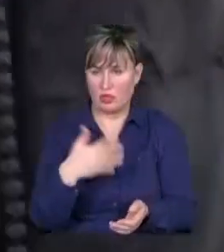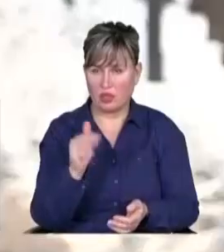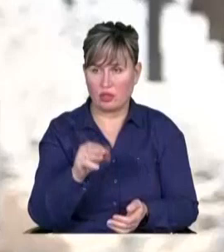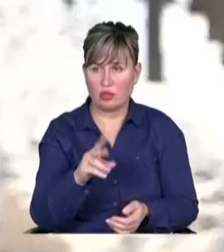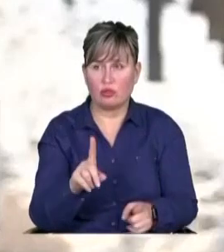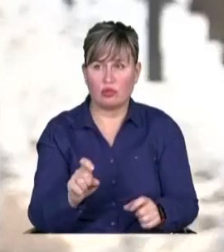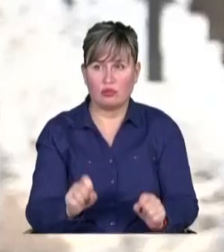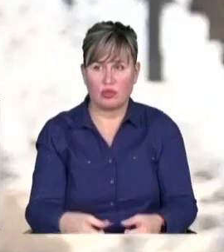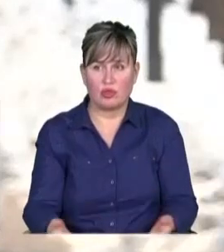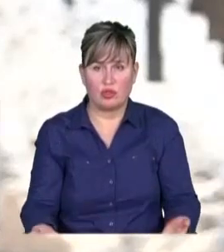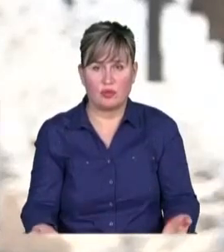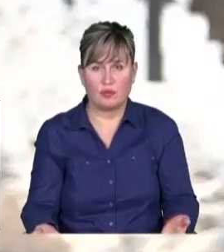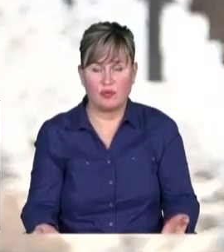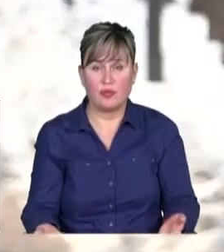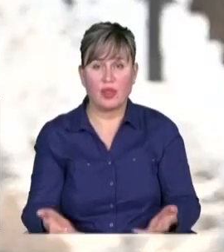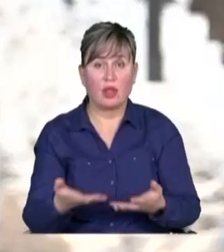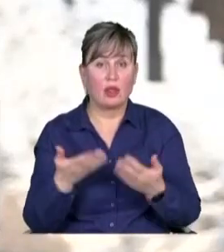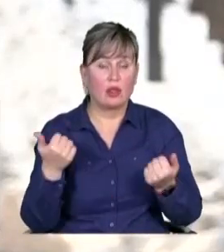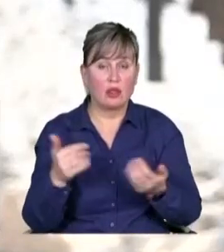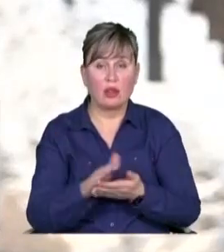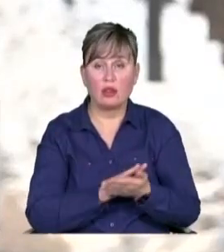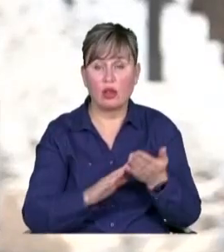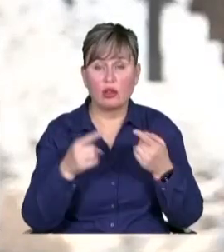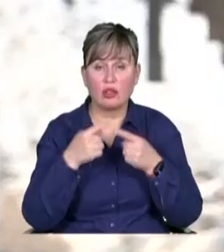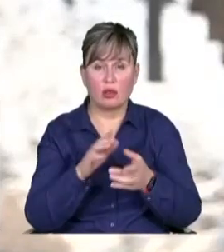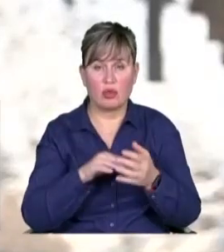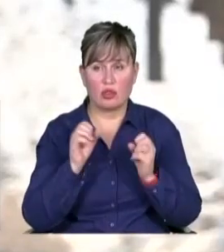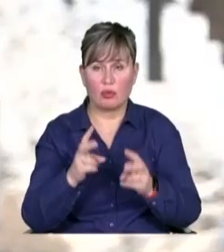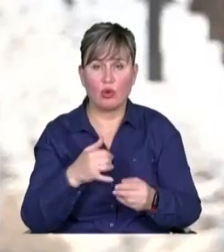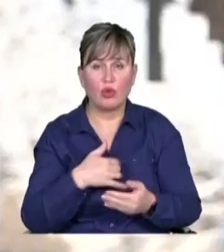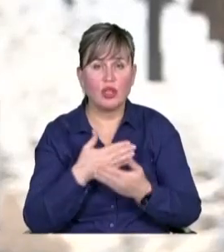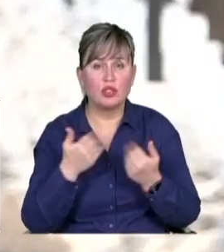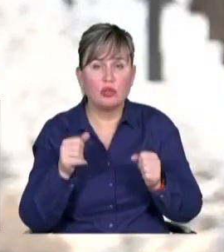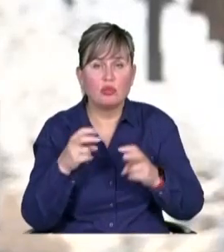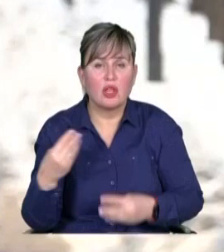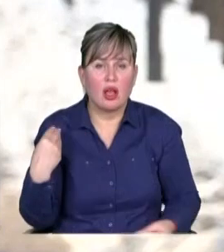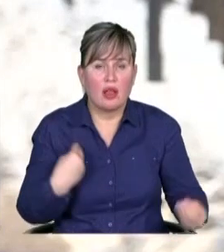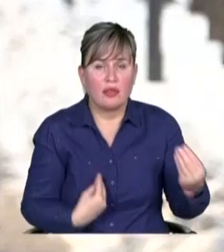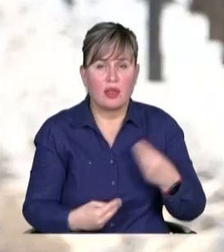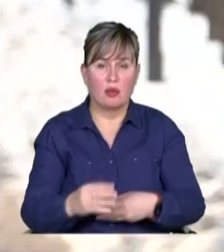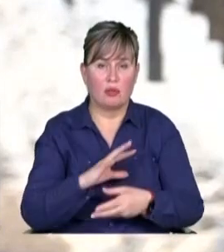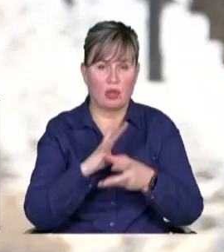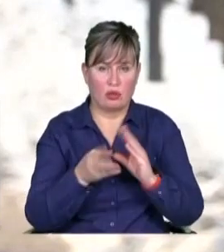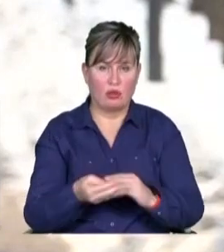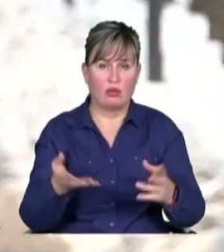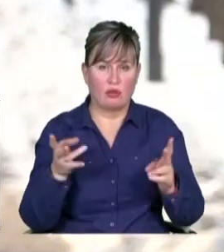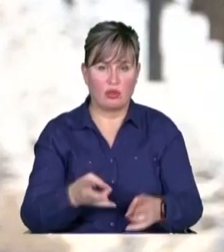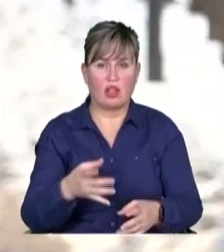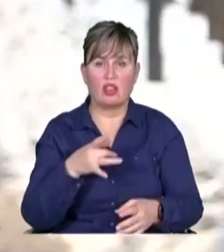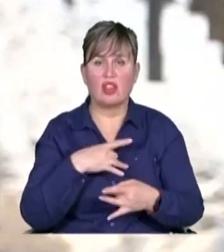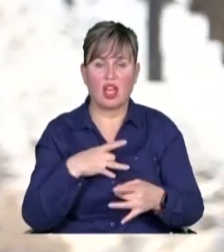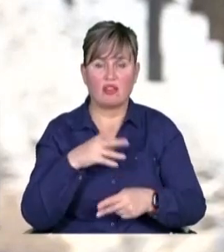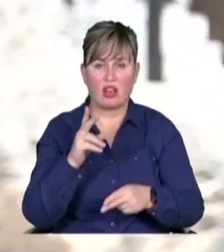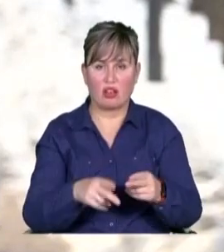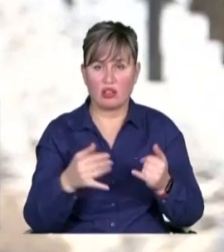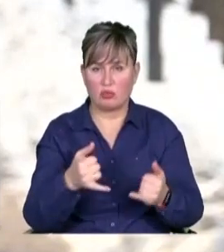тенге. Нет никакой техники безопасности. У нас не было спецодежды. По итогу вот, повреждены нервные окончания.